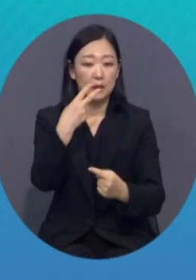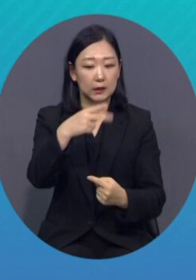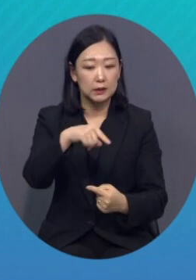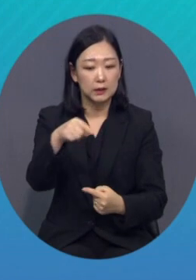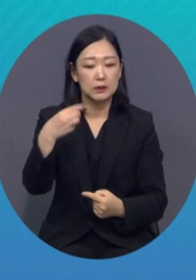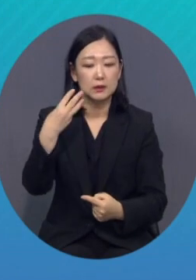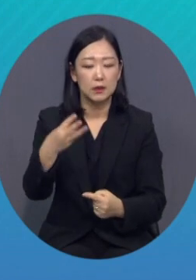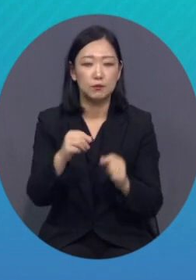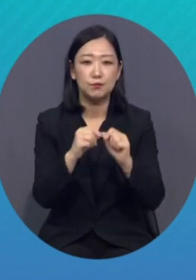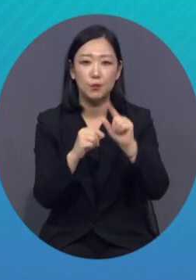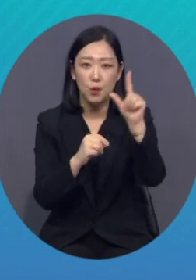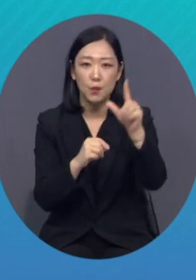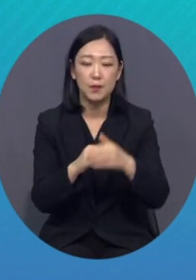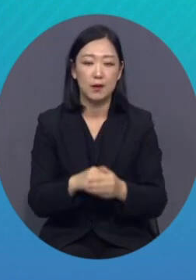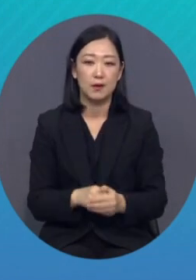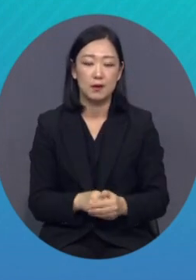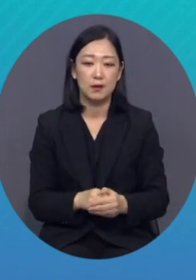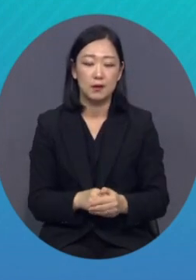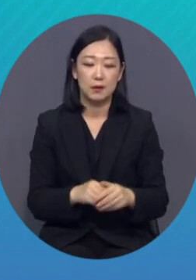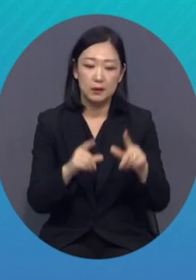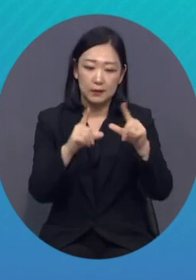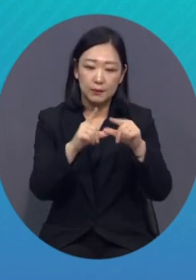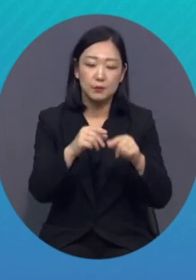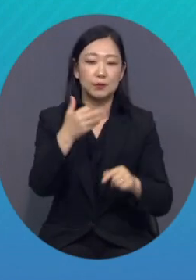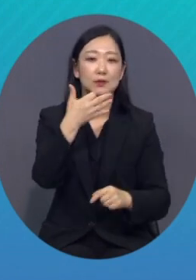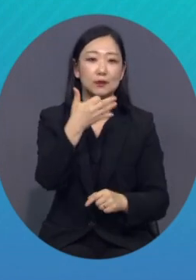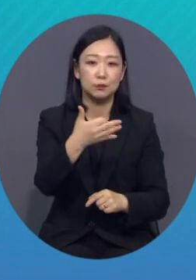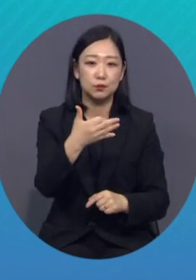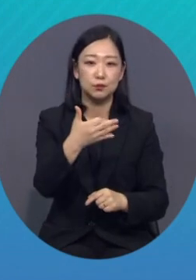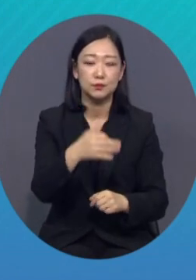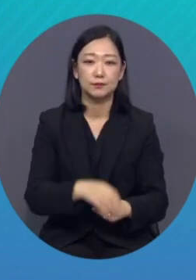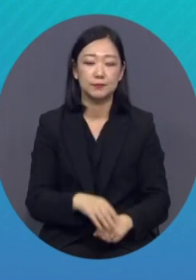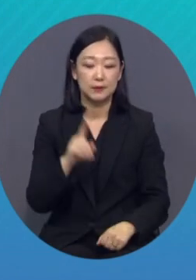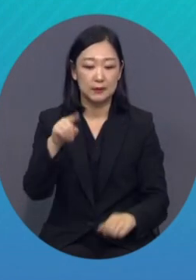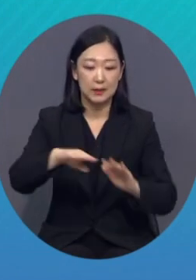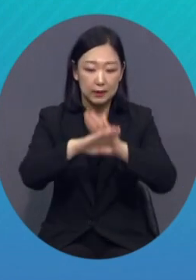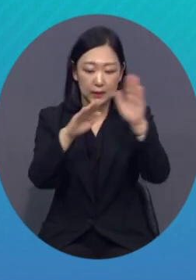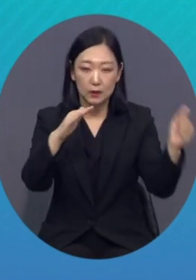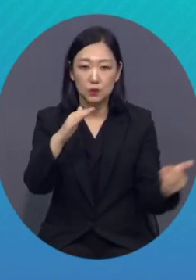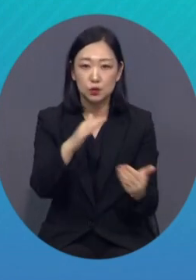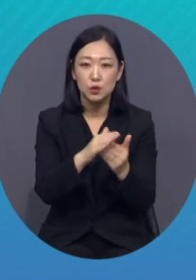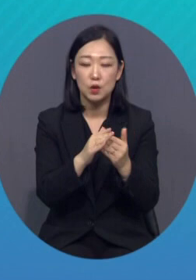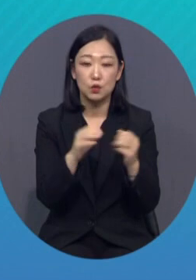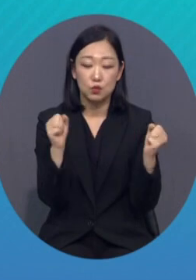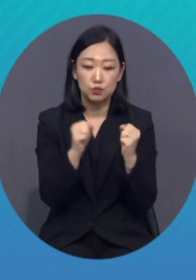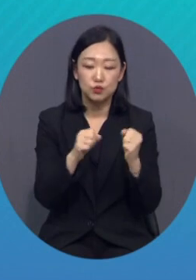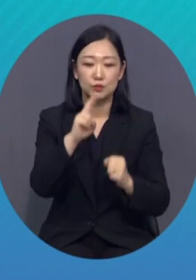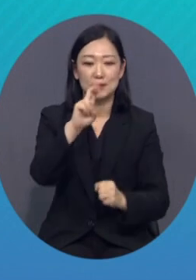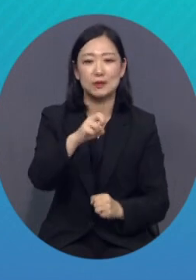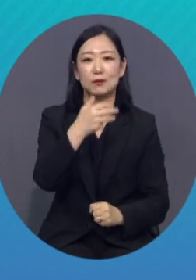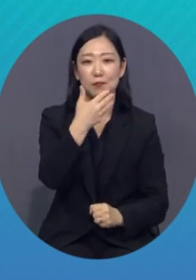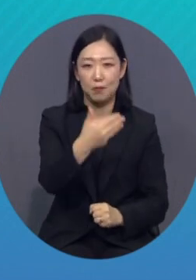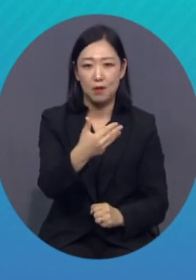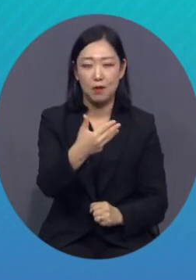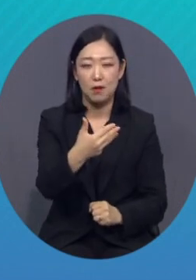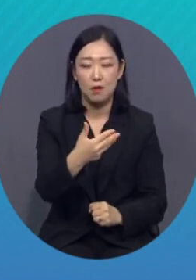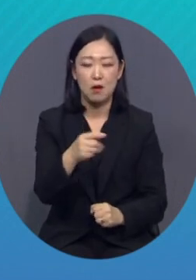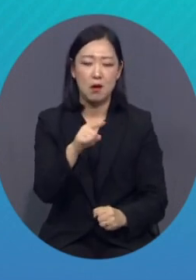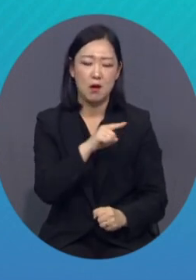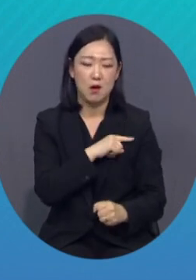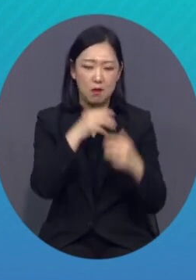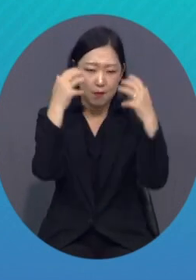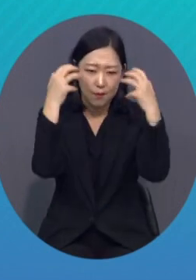3도 높게 시작하겠습니다 대부분 19도 안팎을 보이겠구요 내일 낮출고 기온은 북부 지역이 28도까지 오르면서